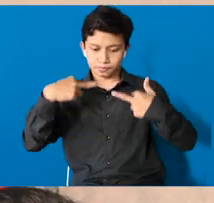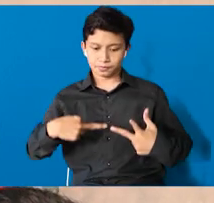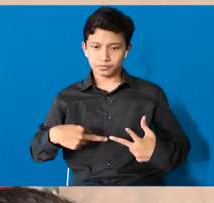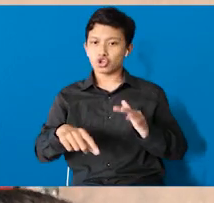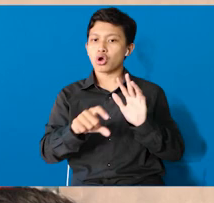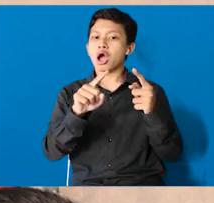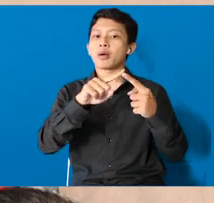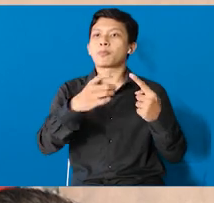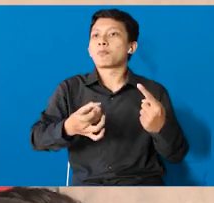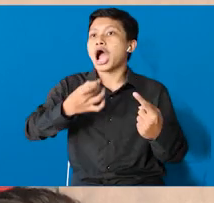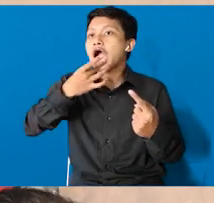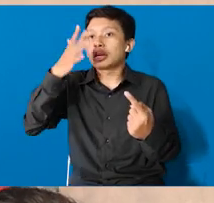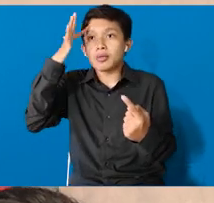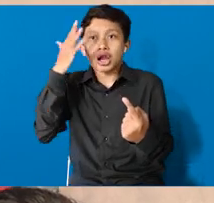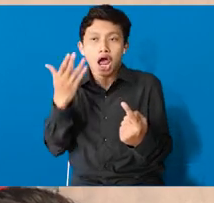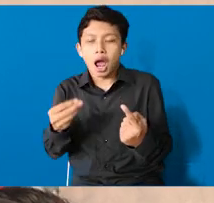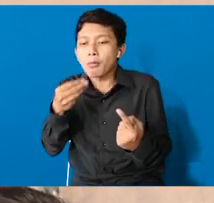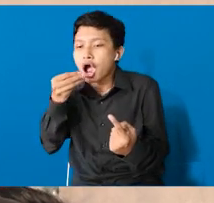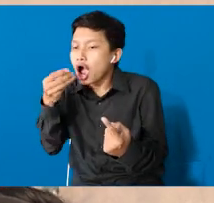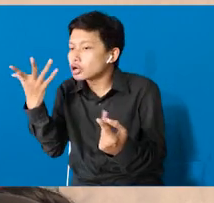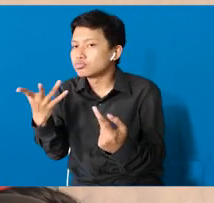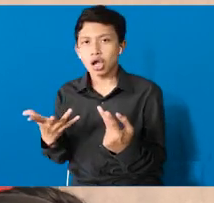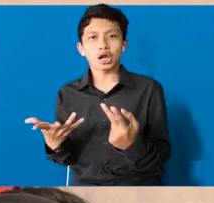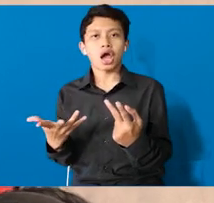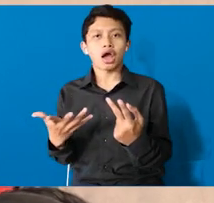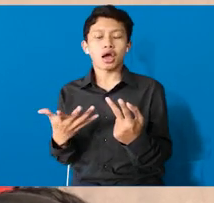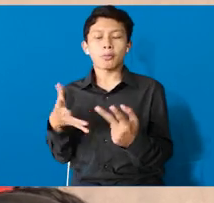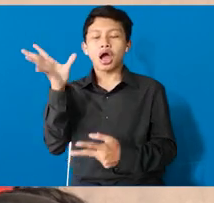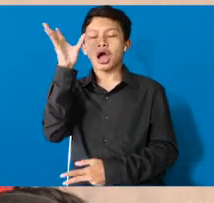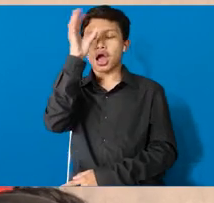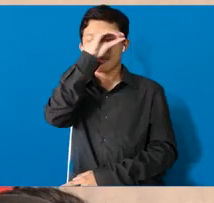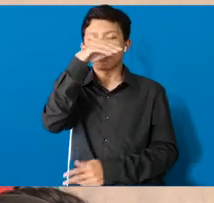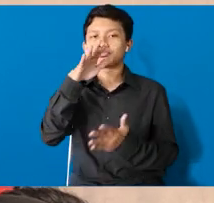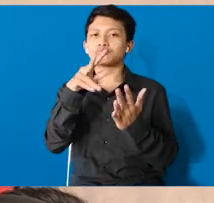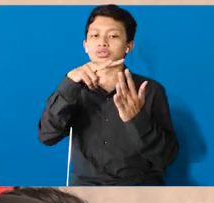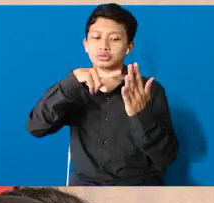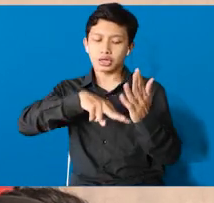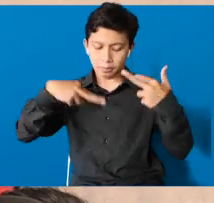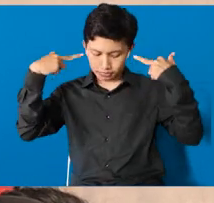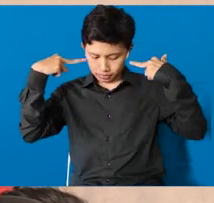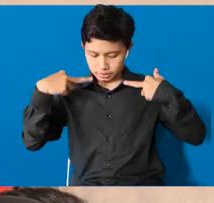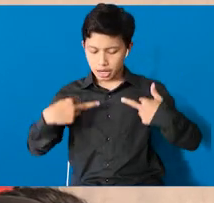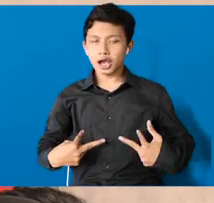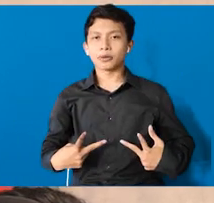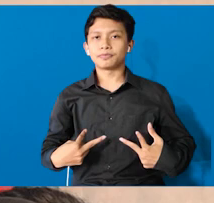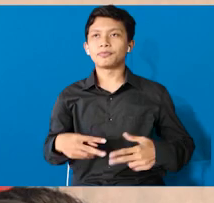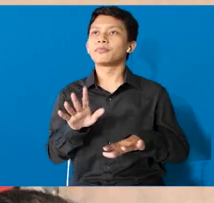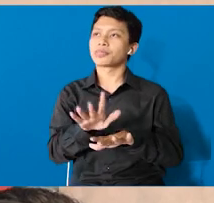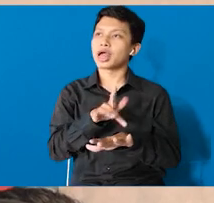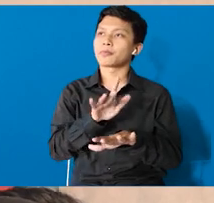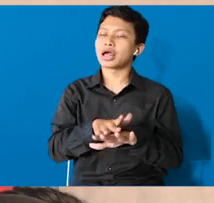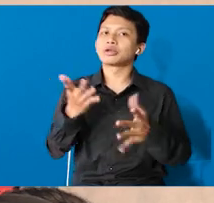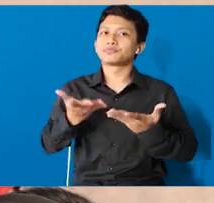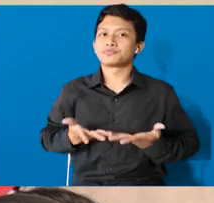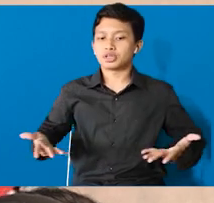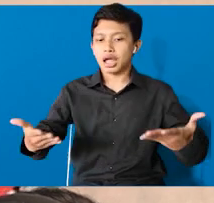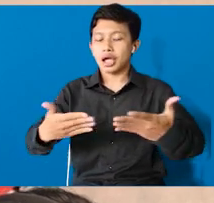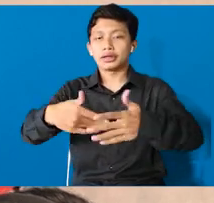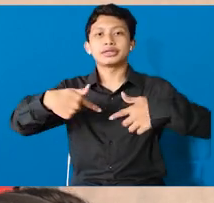pola makan dan sebagainya. Yang intinya kita bisa pelan-pelan bisa menjaga kondisi kita